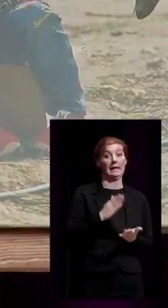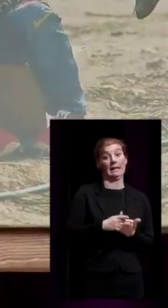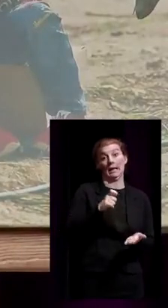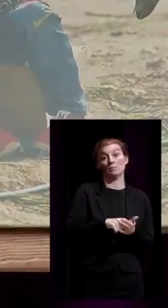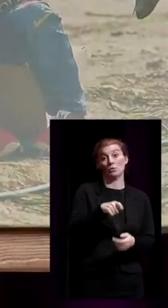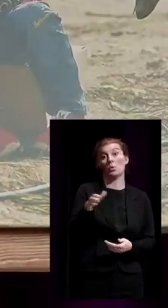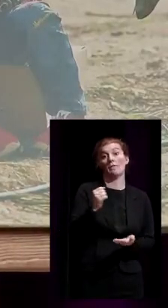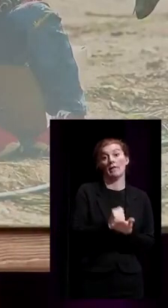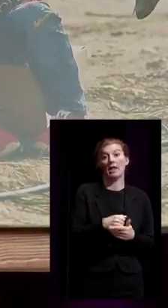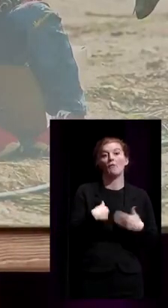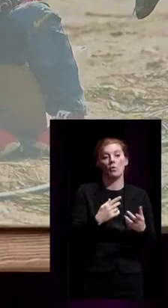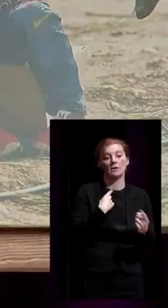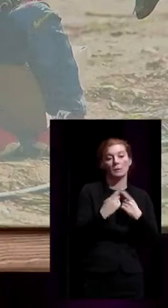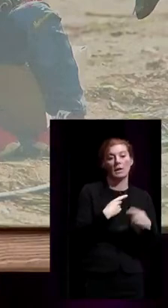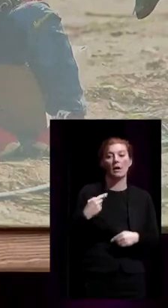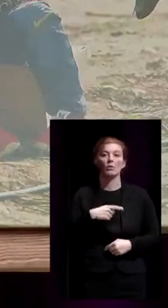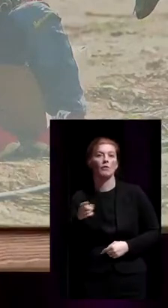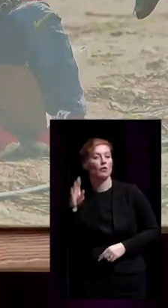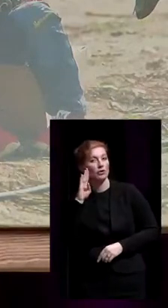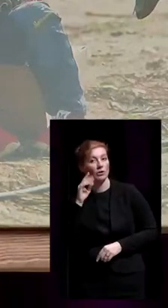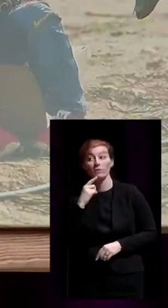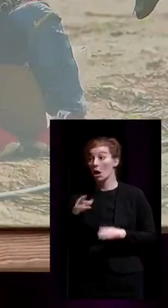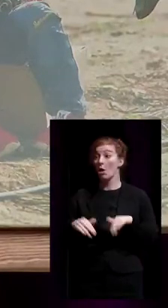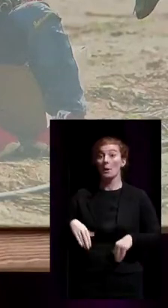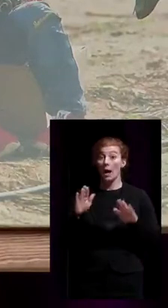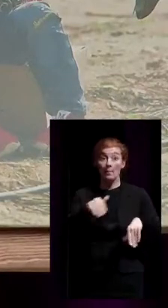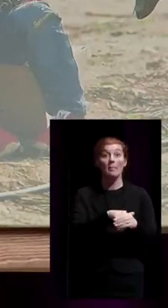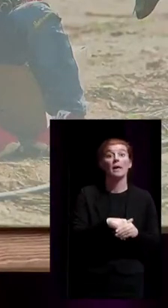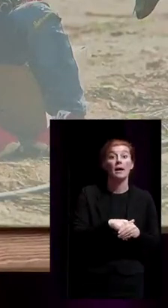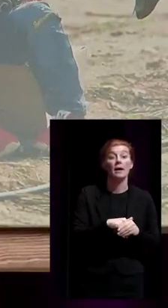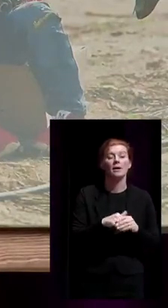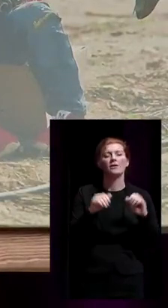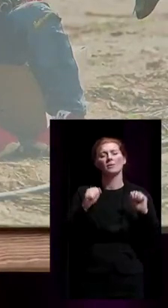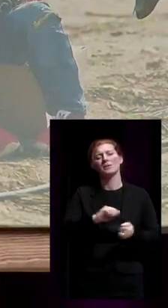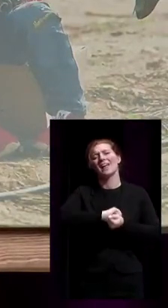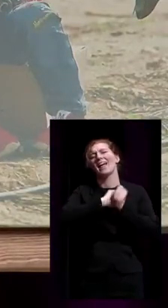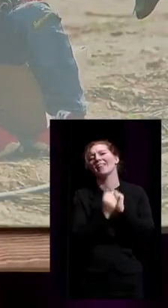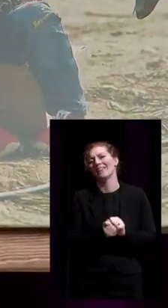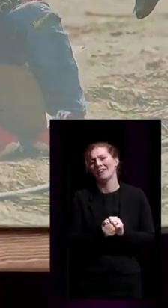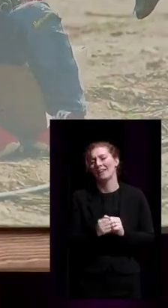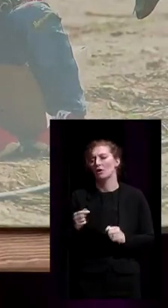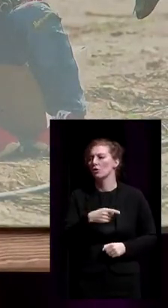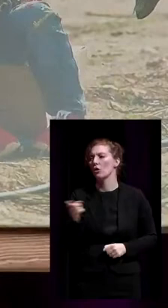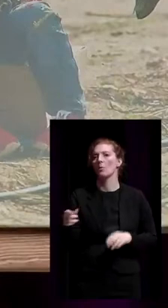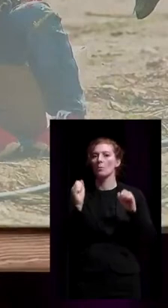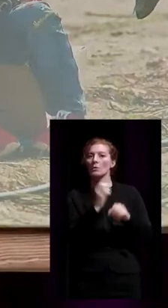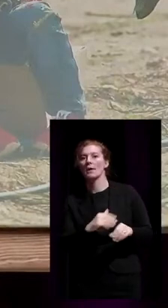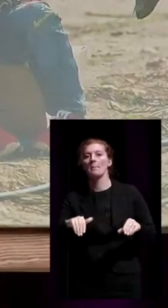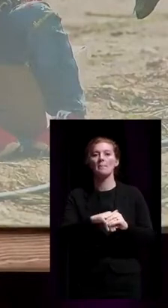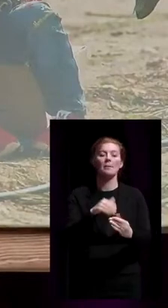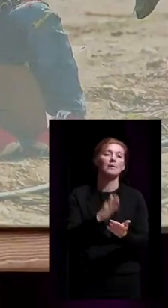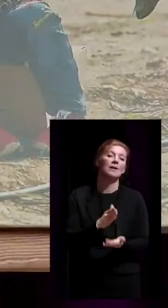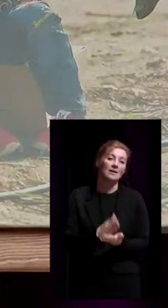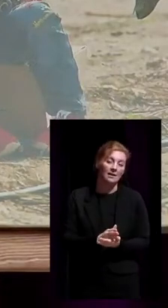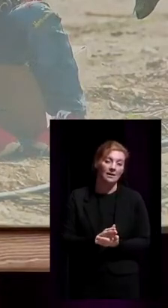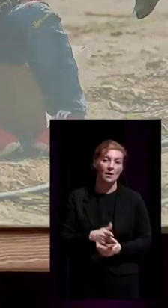har vi involverat barn och unga. Vi måste ändra på det. Barn och unga måste in till bordet. Mm. Och jag tror att det handlar